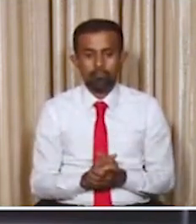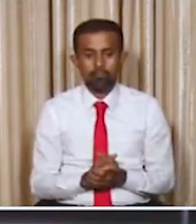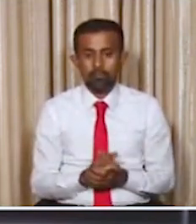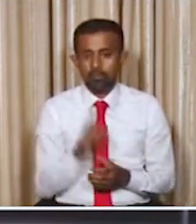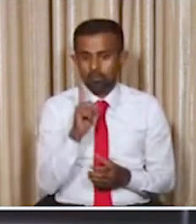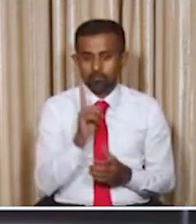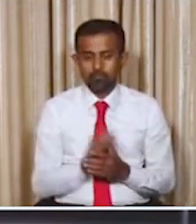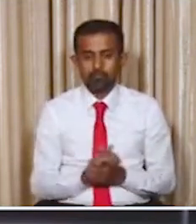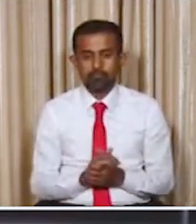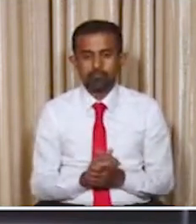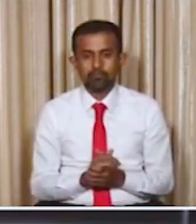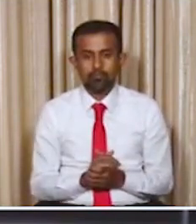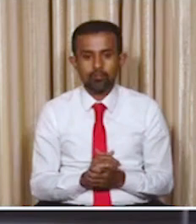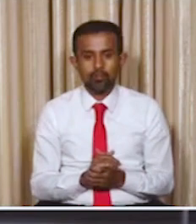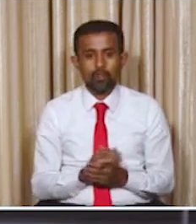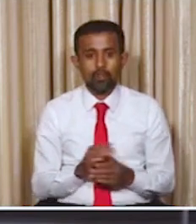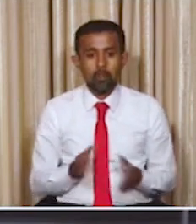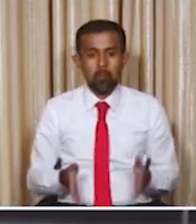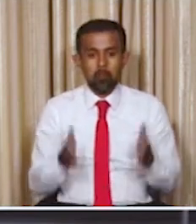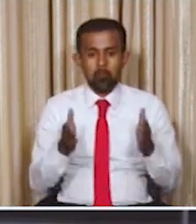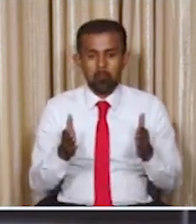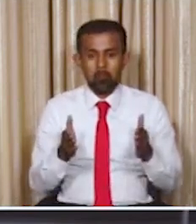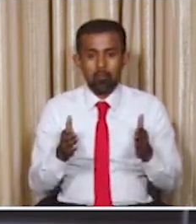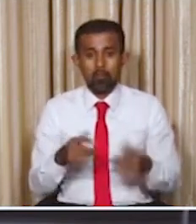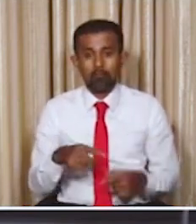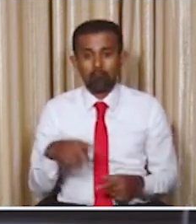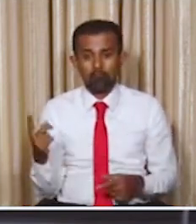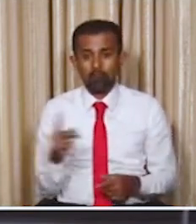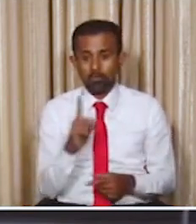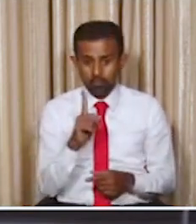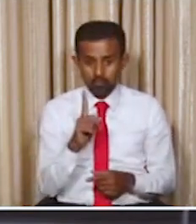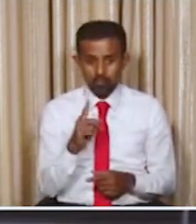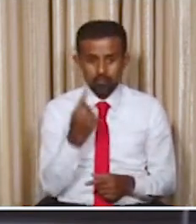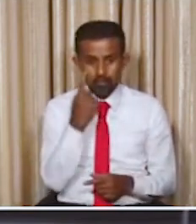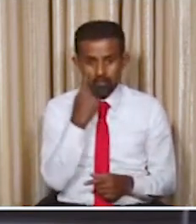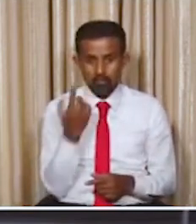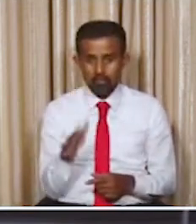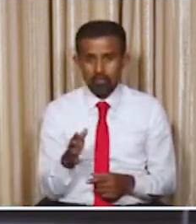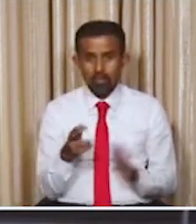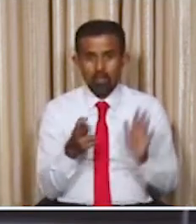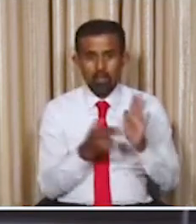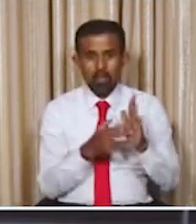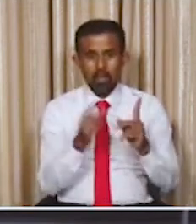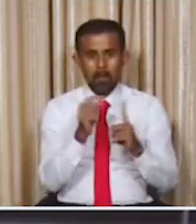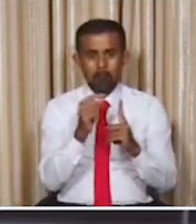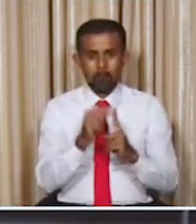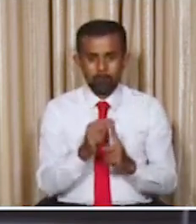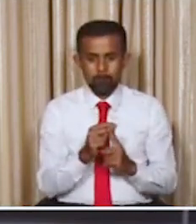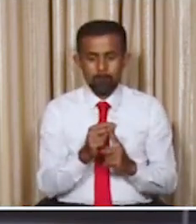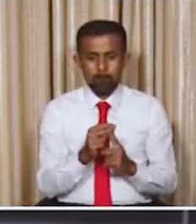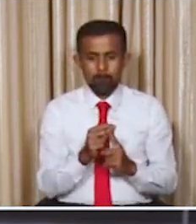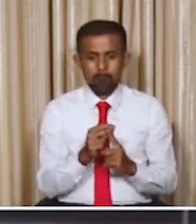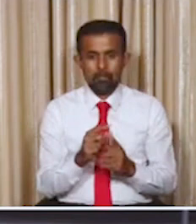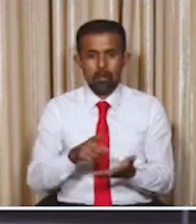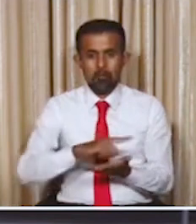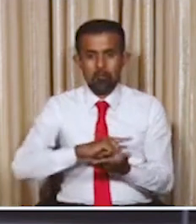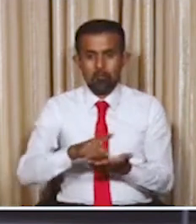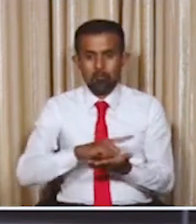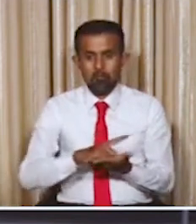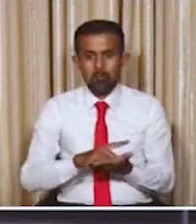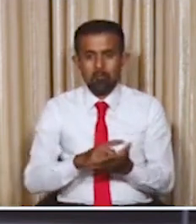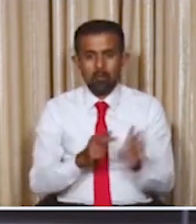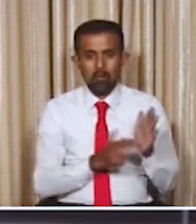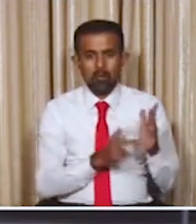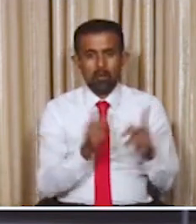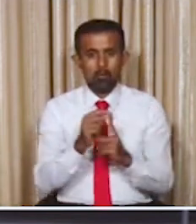එකක්. මේ පාරට බහින අනිත් තමයි අපි දැක්ක මේ NPP එකෙන් මේ මාලිමාව කියාගෙන